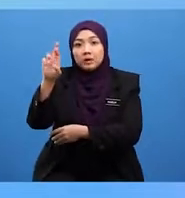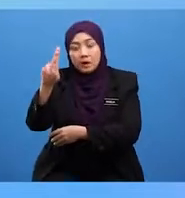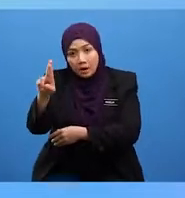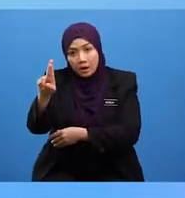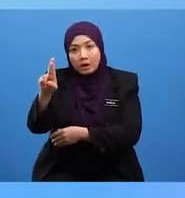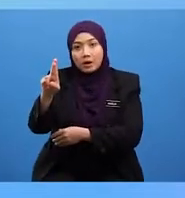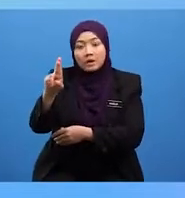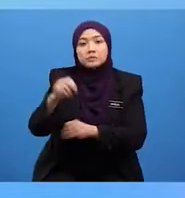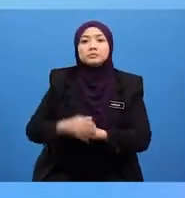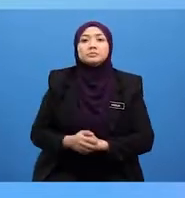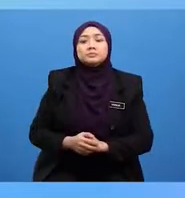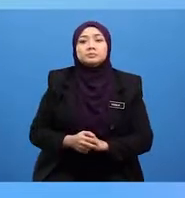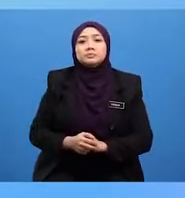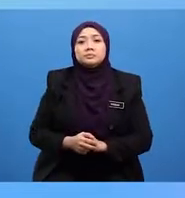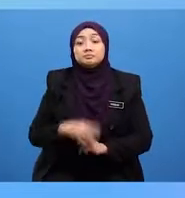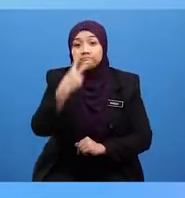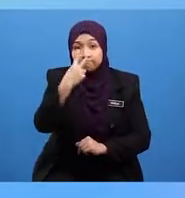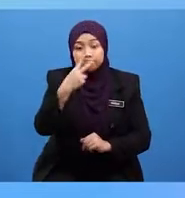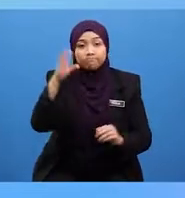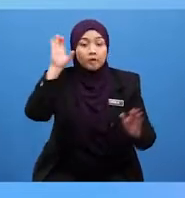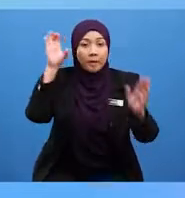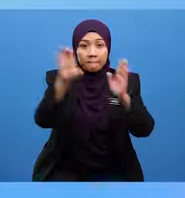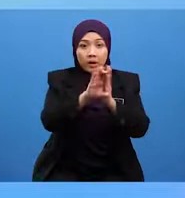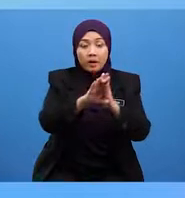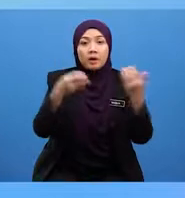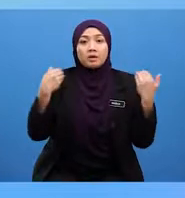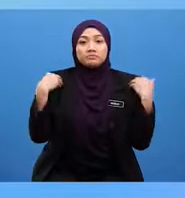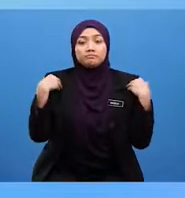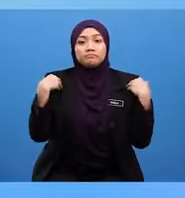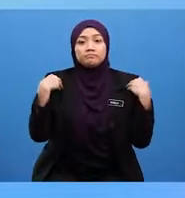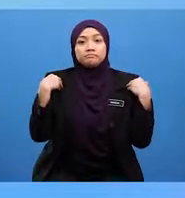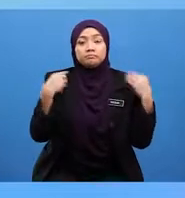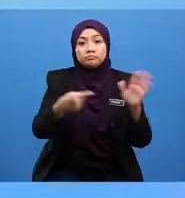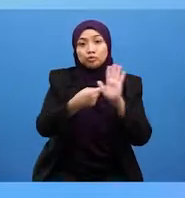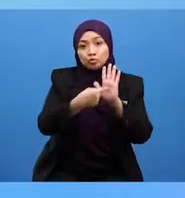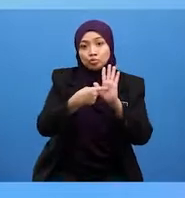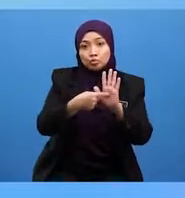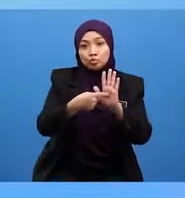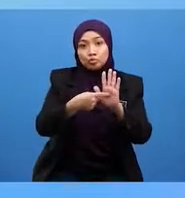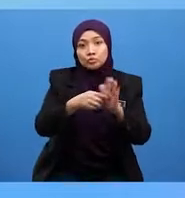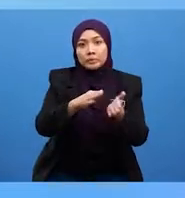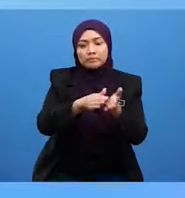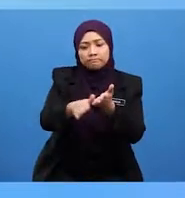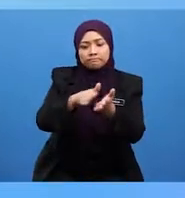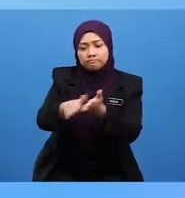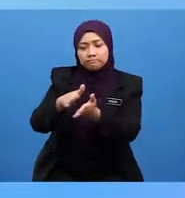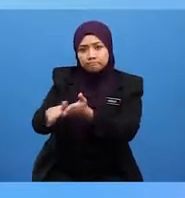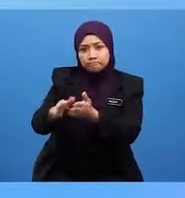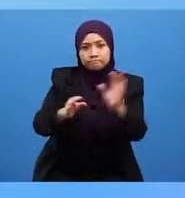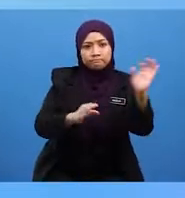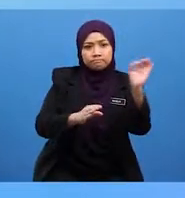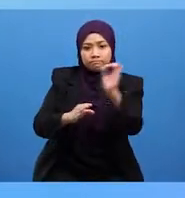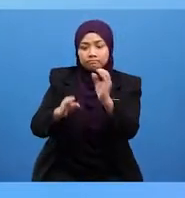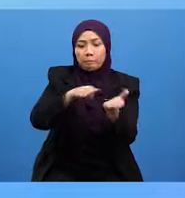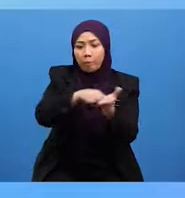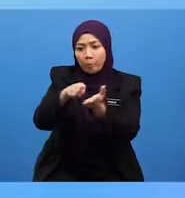menunjukkan rantai-rantai polimer menggelongsor antara satu sama lain. Termoplastik